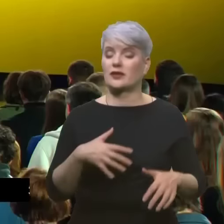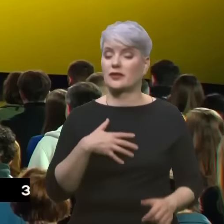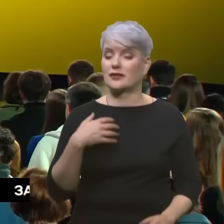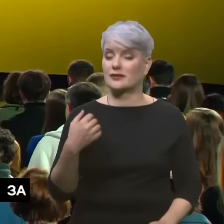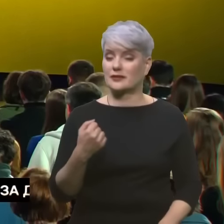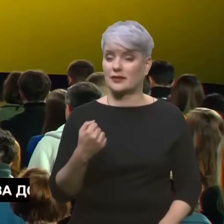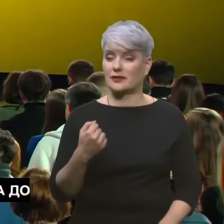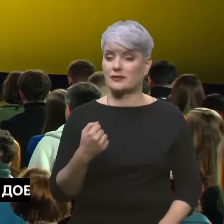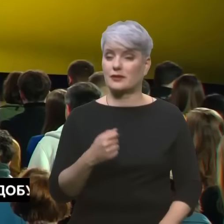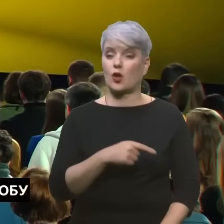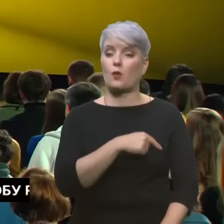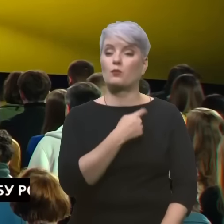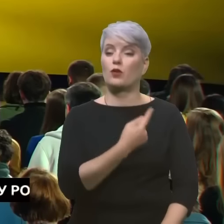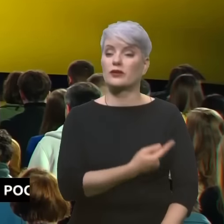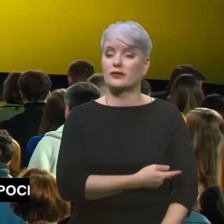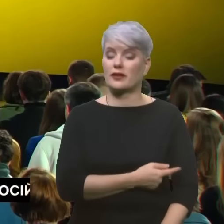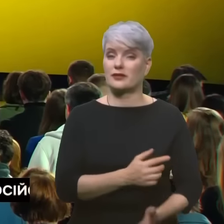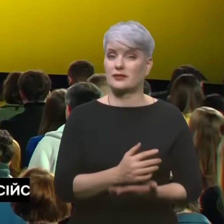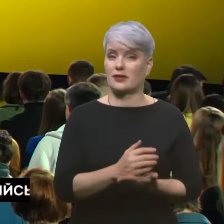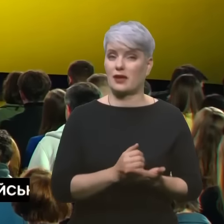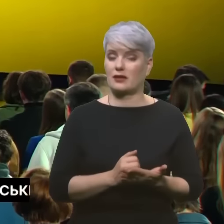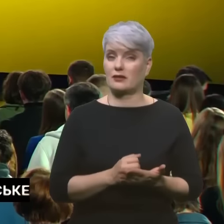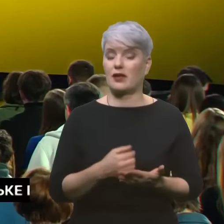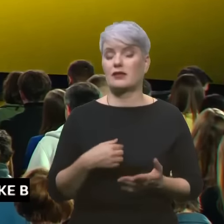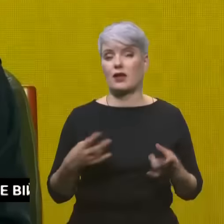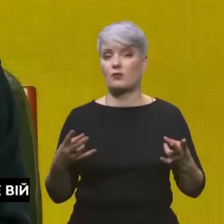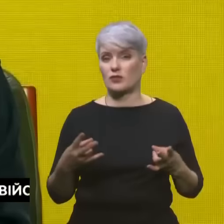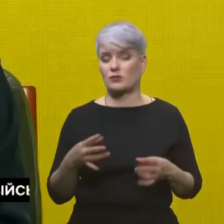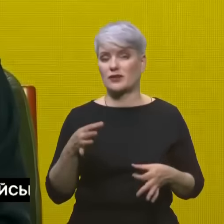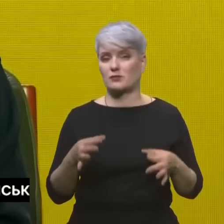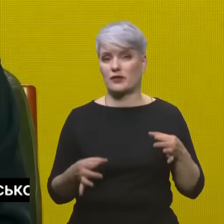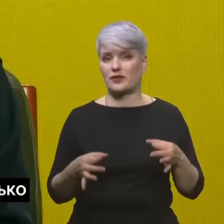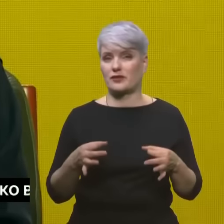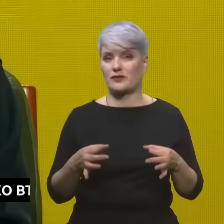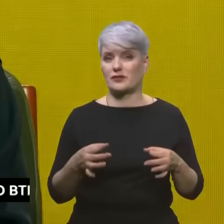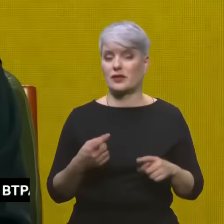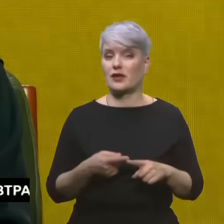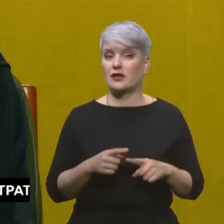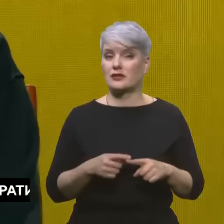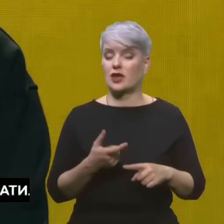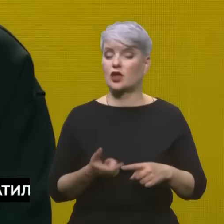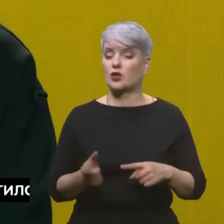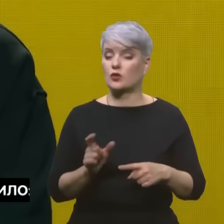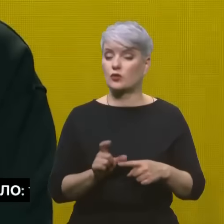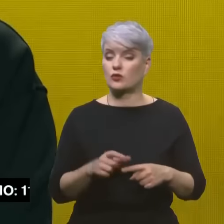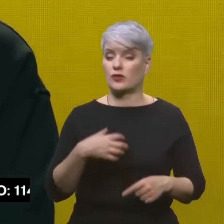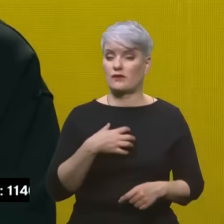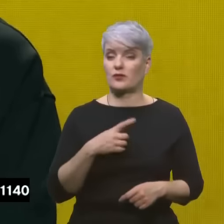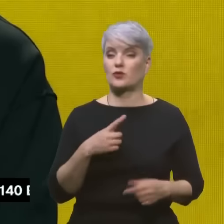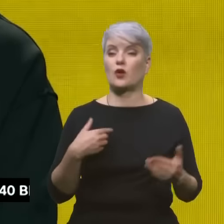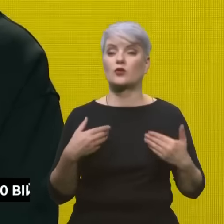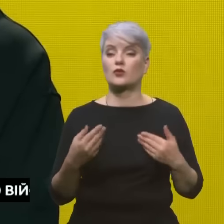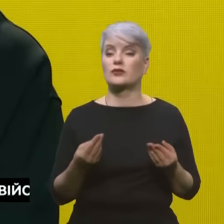стійкість, потенціал, але нам потрібна справедливість. І це дуже важливо. Що стосується фінансів,